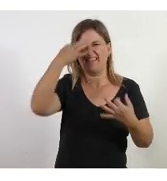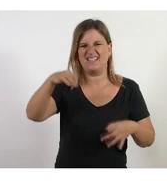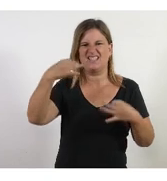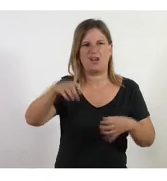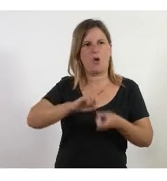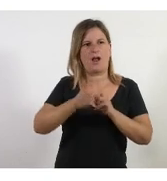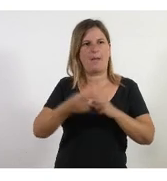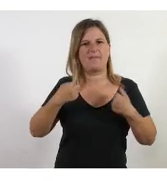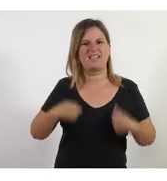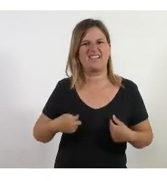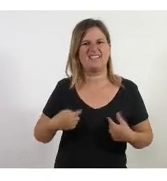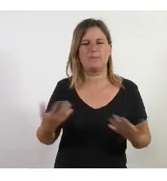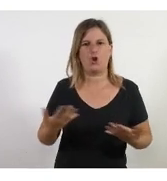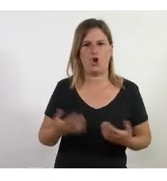sentiment?